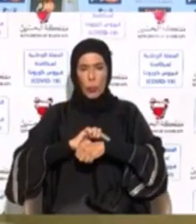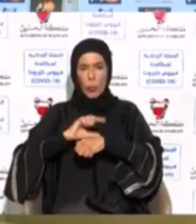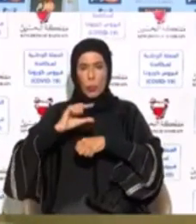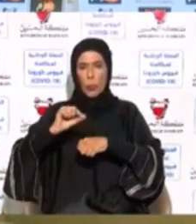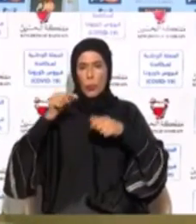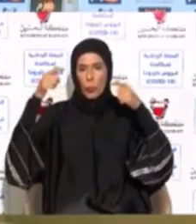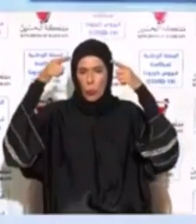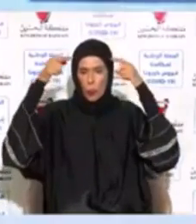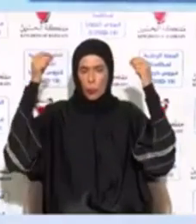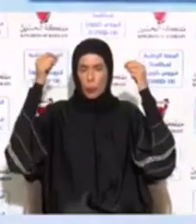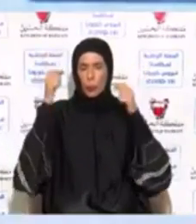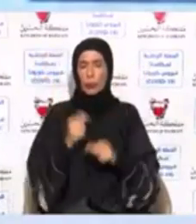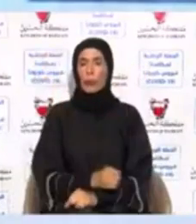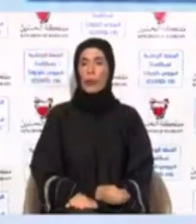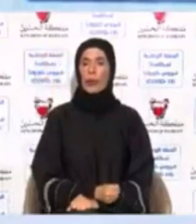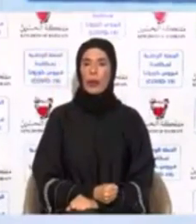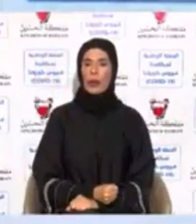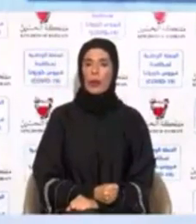الطواقم الطبية؟